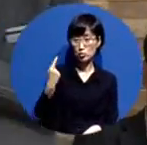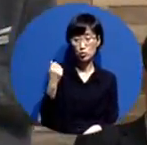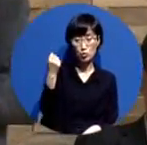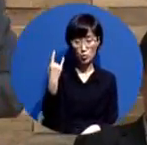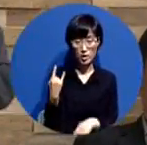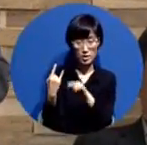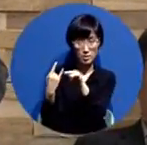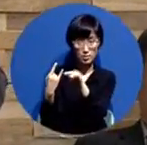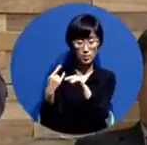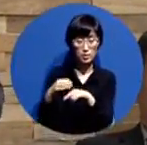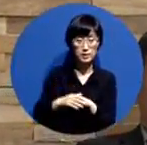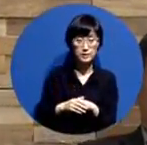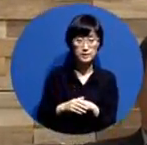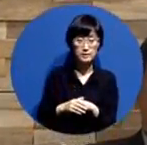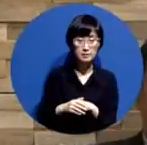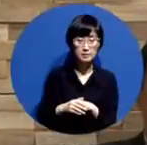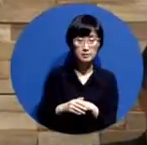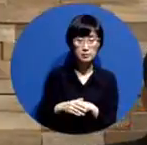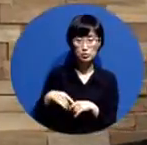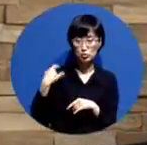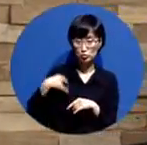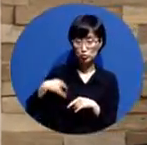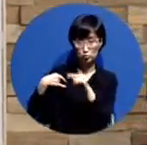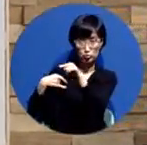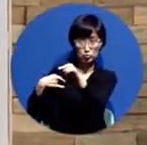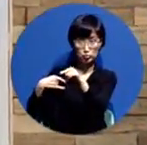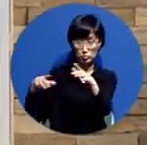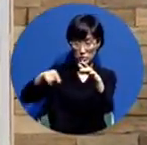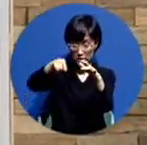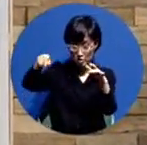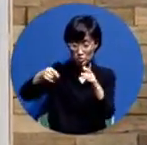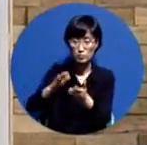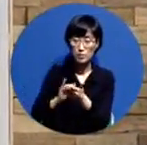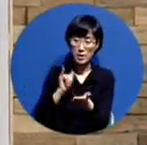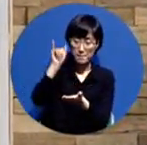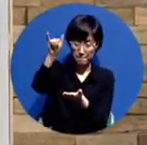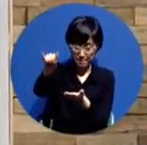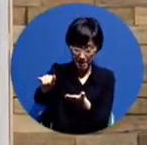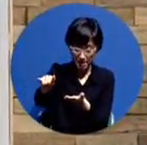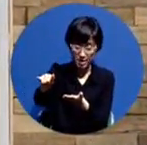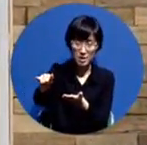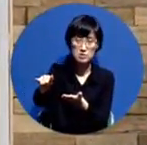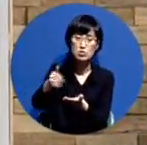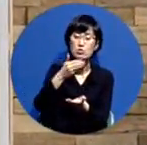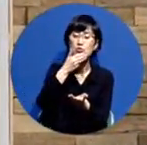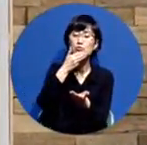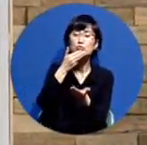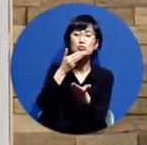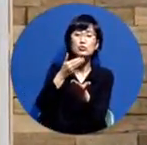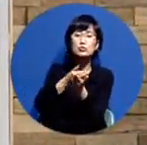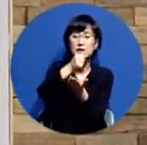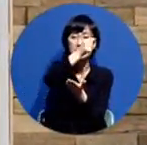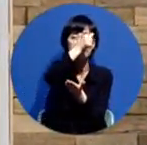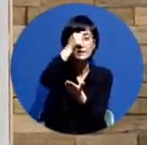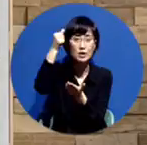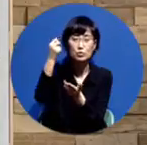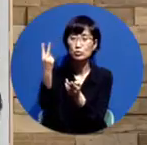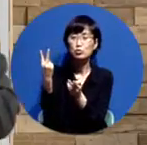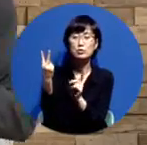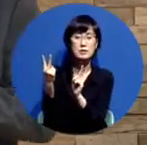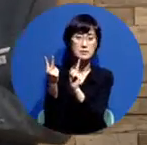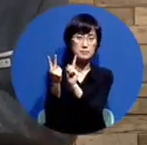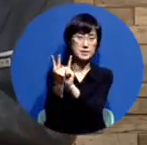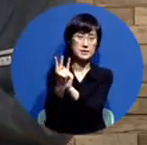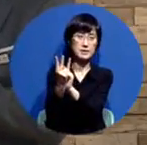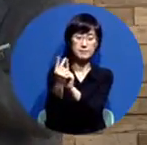个中国地方有这个老会 중국에서중요한우리장로님을한번두분을만났는데그장로님의부탁입니다 我见了两位